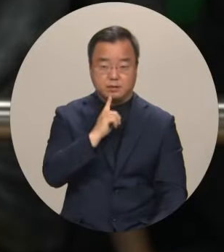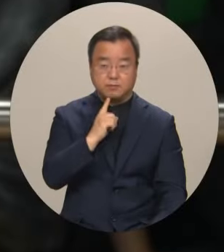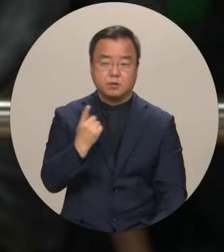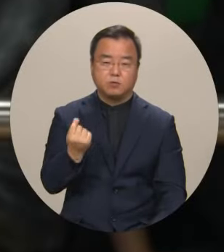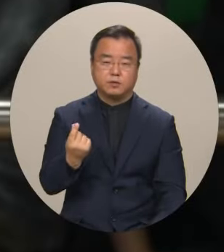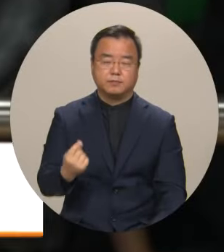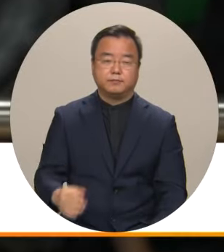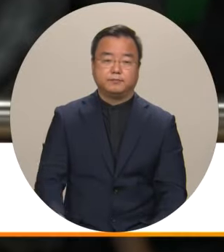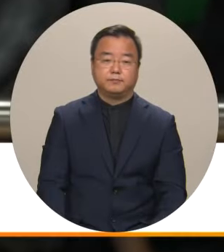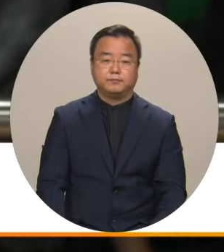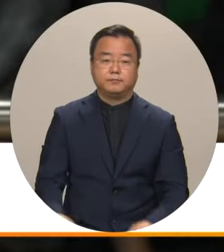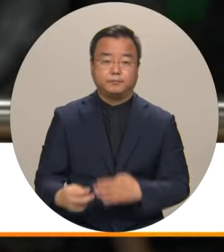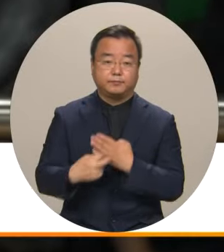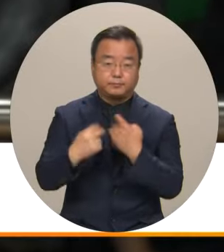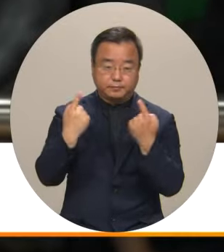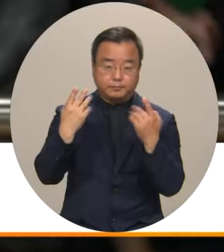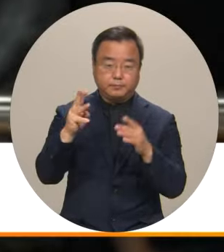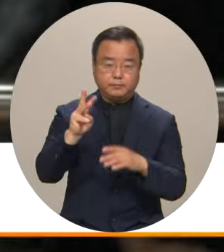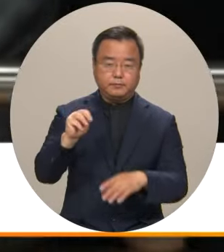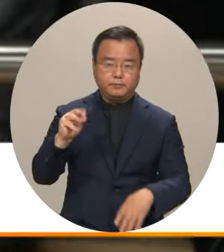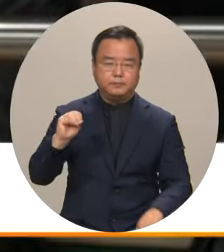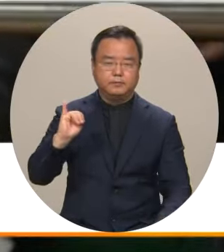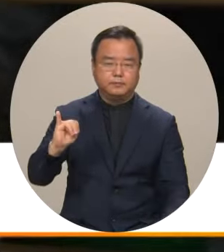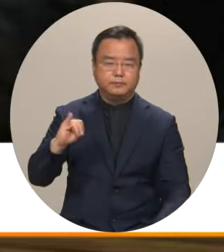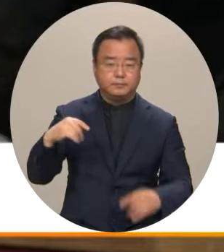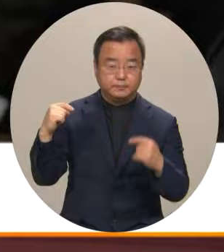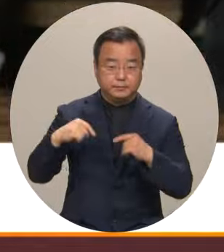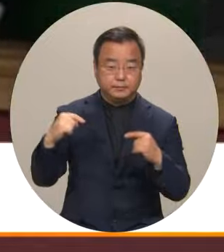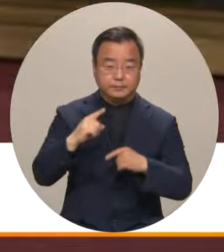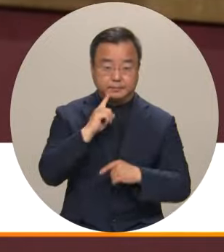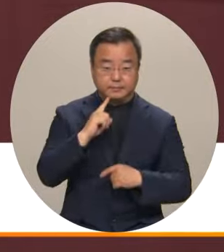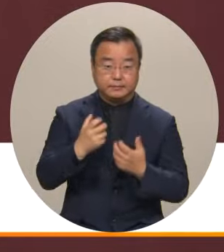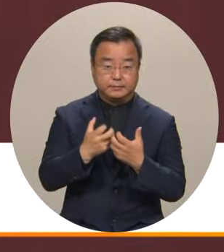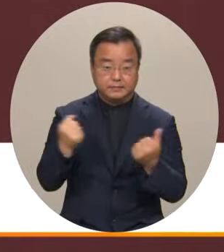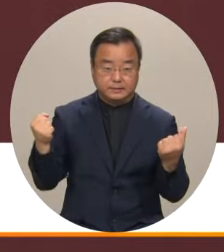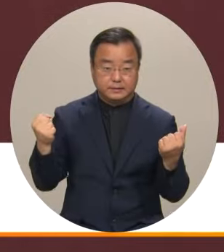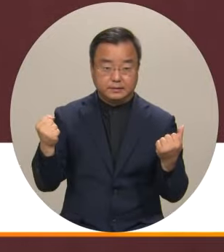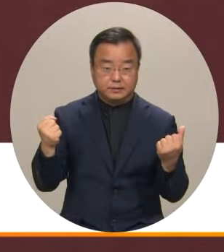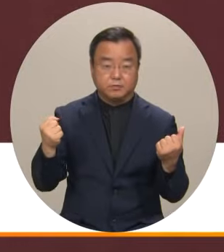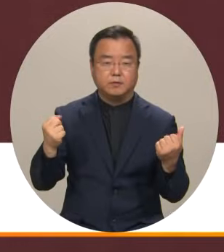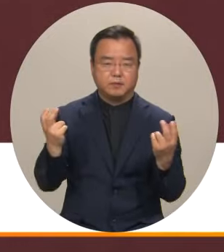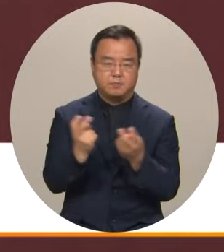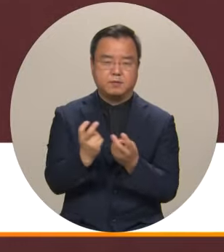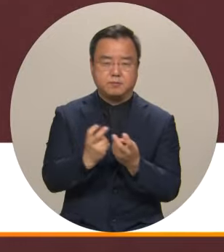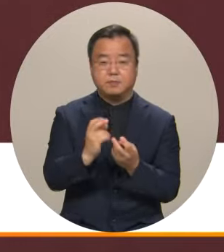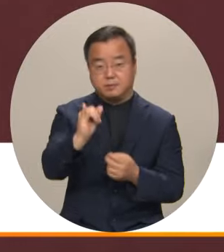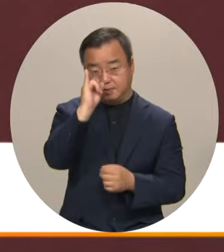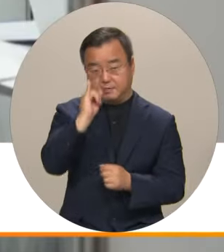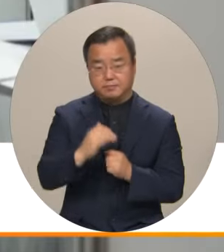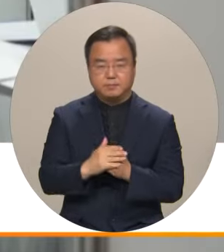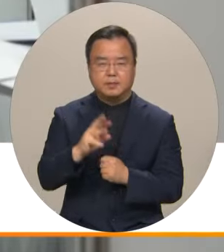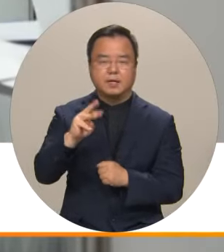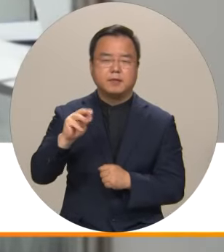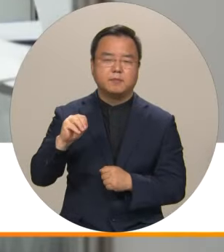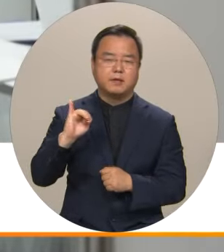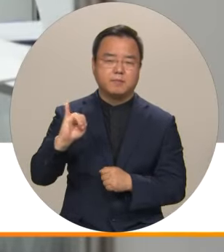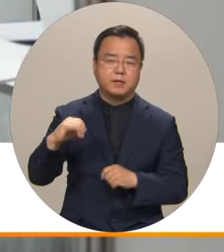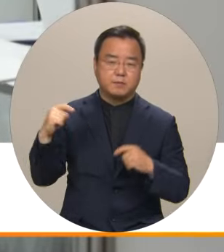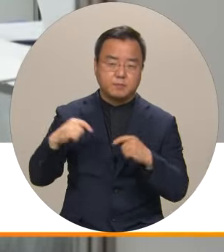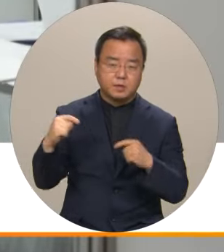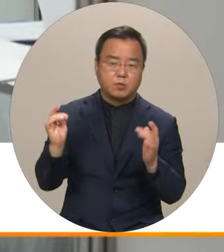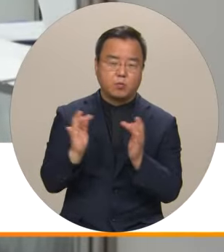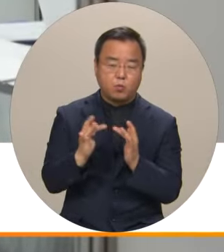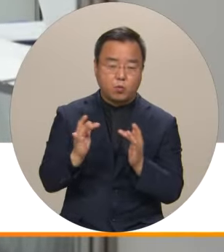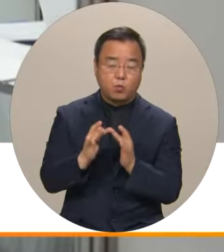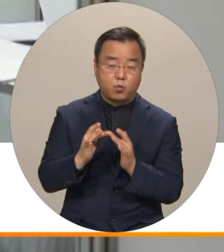들어보겠습니다 의대는 MMI 면접이라 그래서 의대 면접을 별도로 보는 경우가 많습니다 그래서 MMI 면접도 온라인